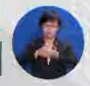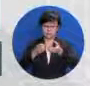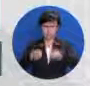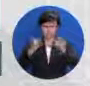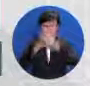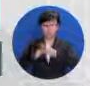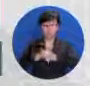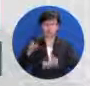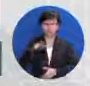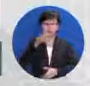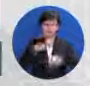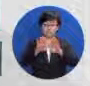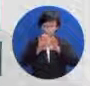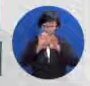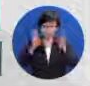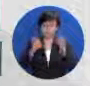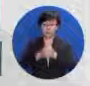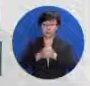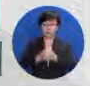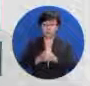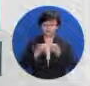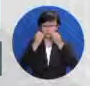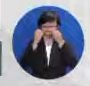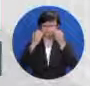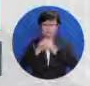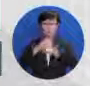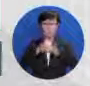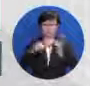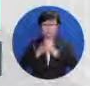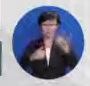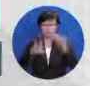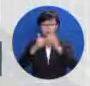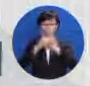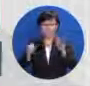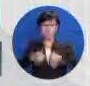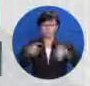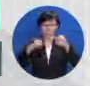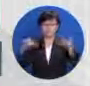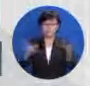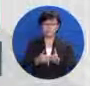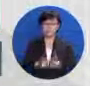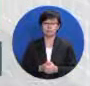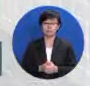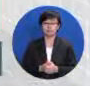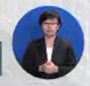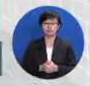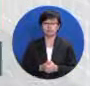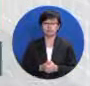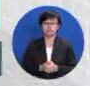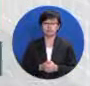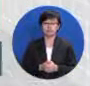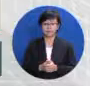천안시 농업대학 입학식이 지난 9일 농업 기술센터 대강당에서 신입생 90명과 가족 내빈 등이